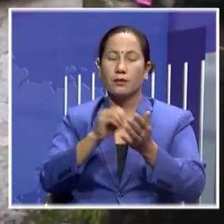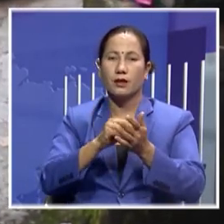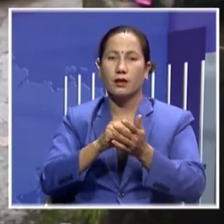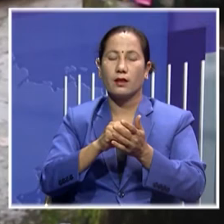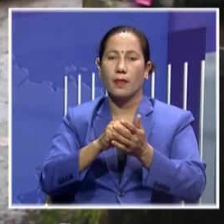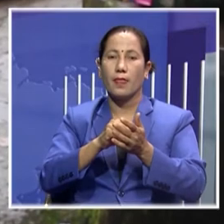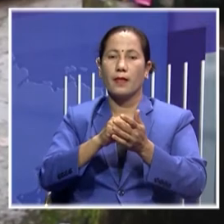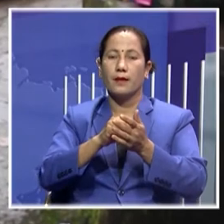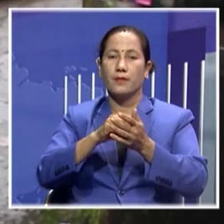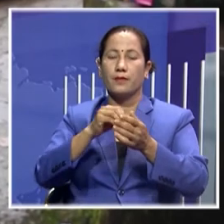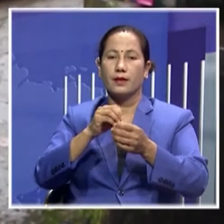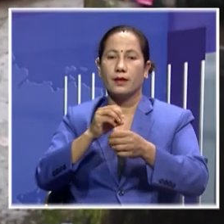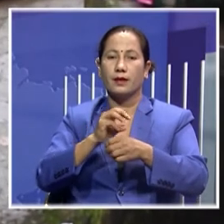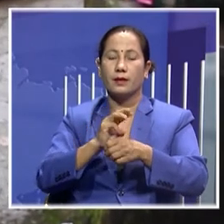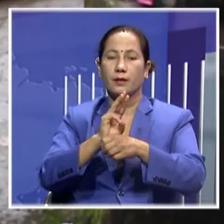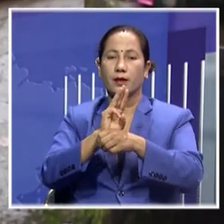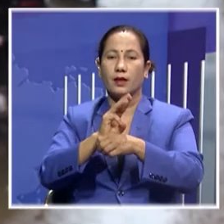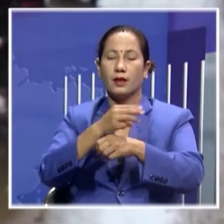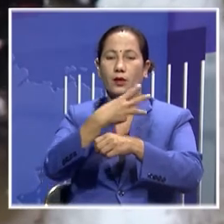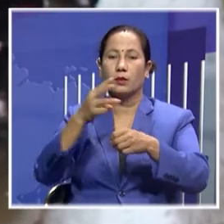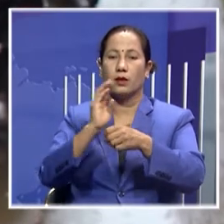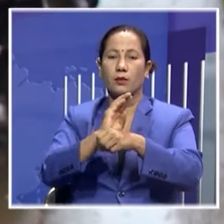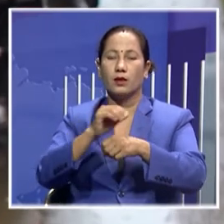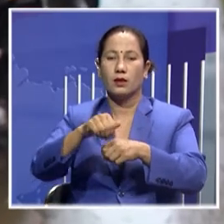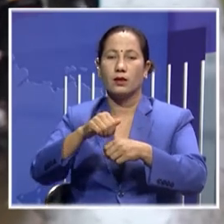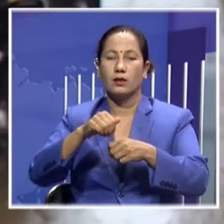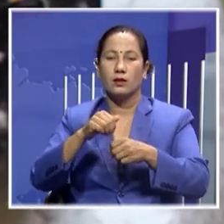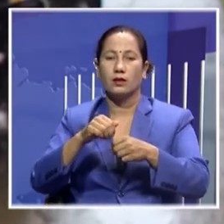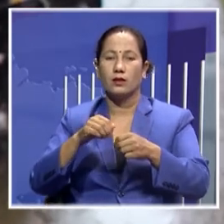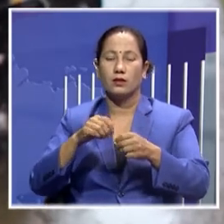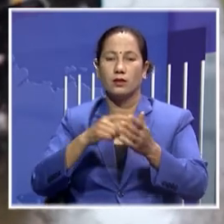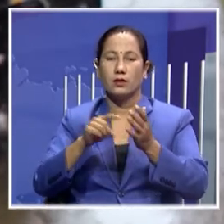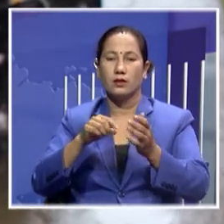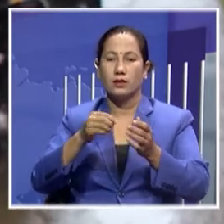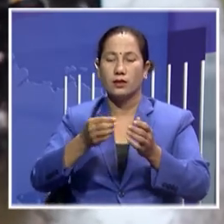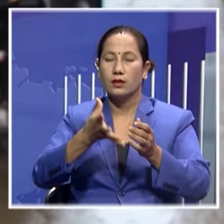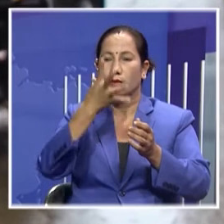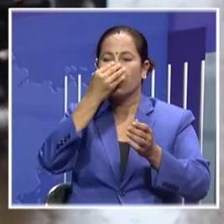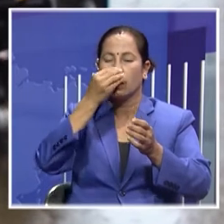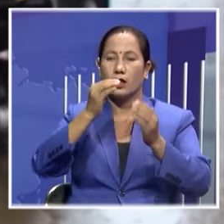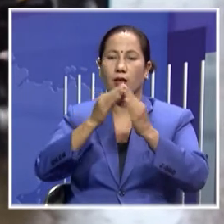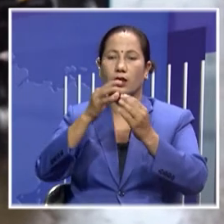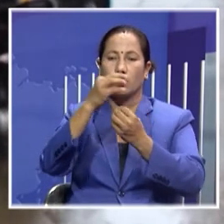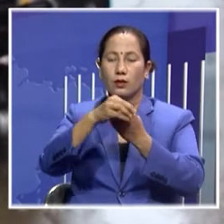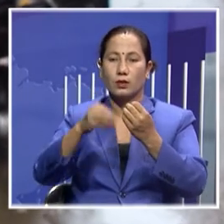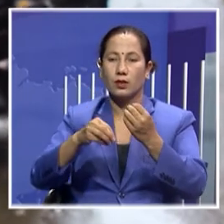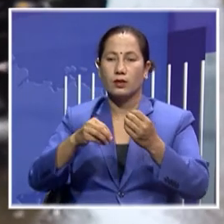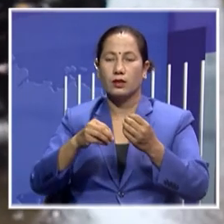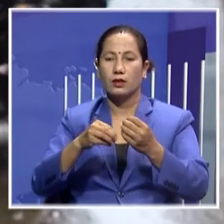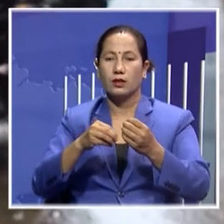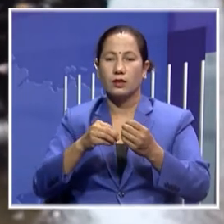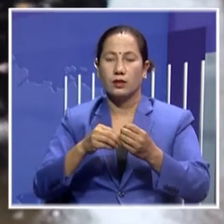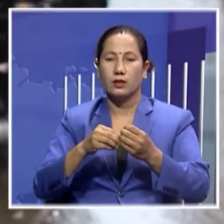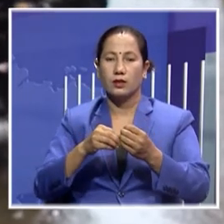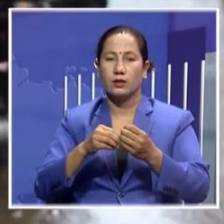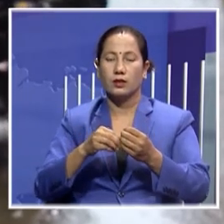मेयर उपमेयरहरूको ध्यान आकर्षण हुन जरुरी छ। साँगुरो सडक, पुरानो बस्ती अनि व्यक्तिगत रूपमा नो पार्किङ